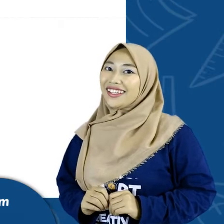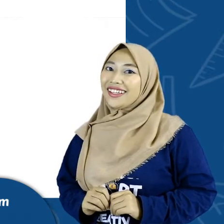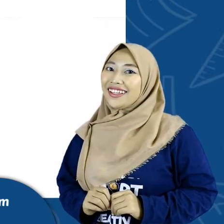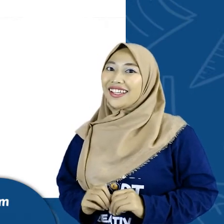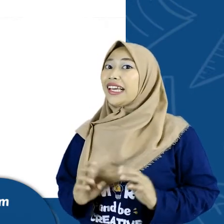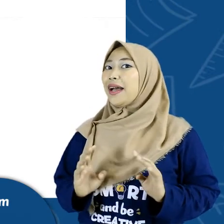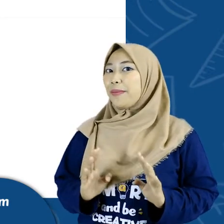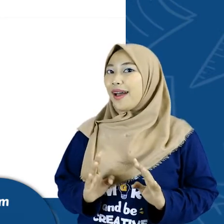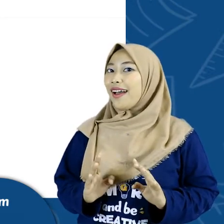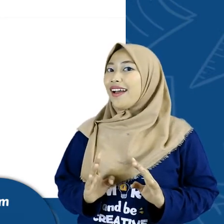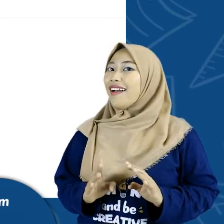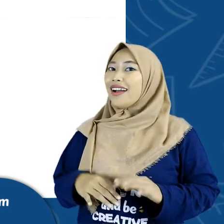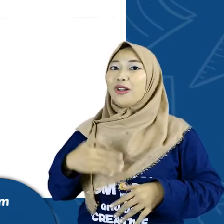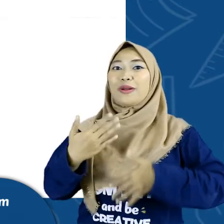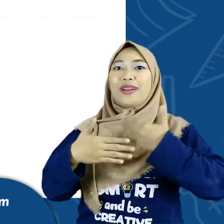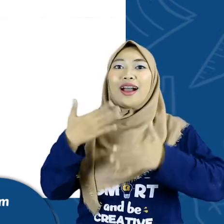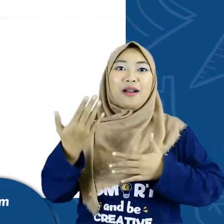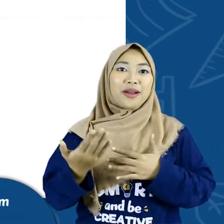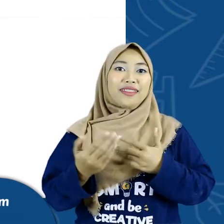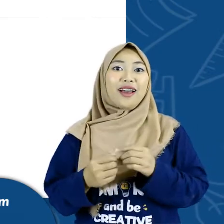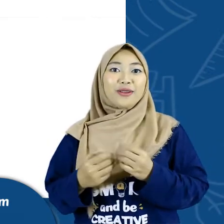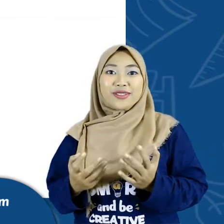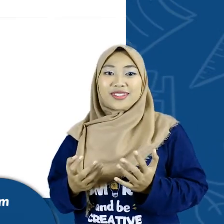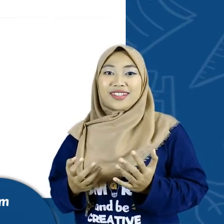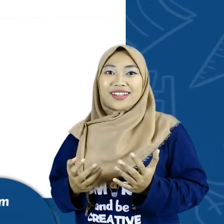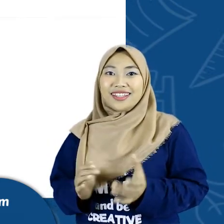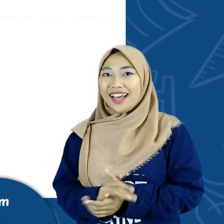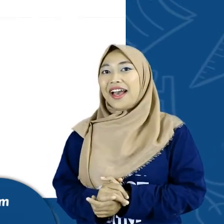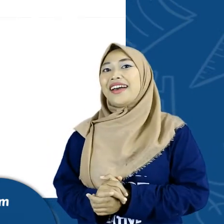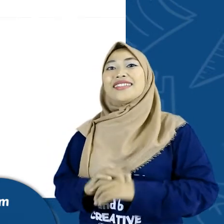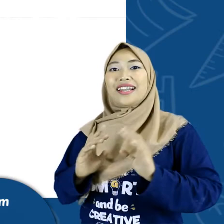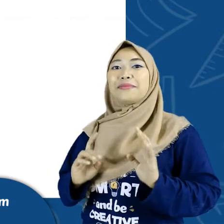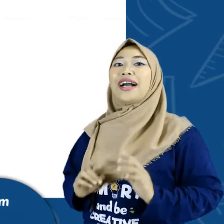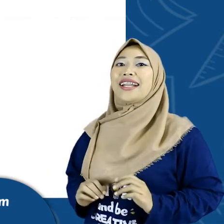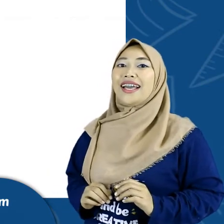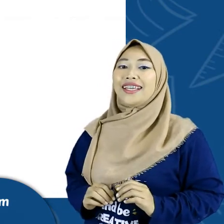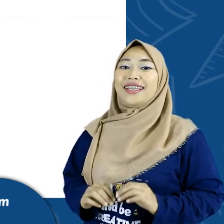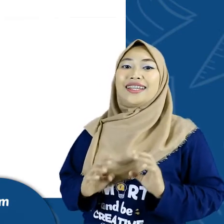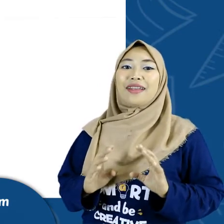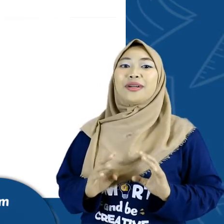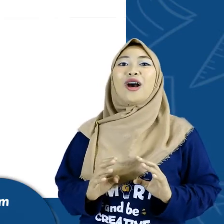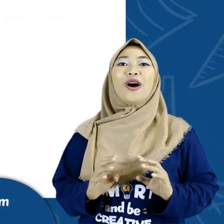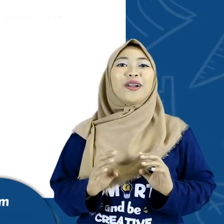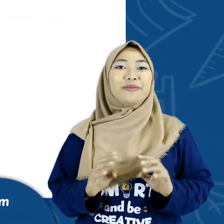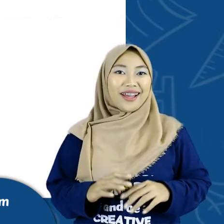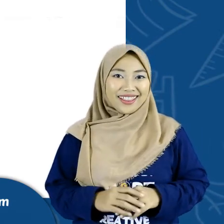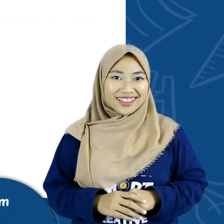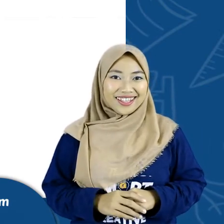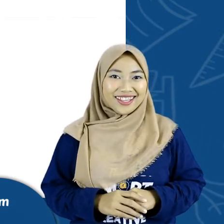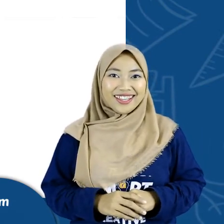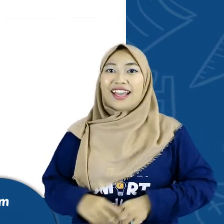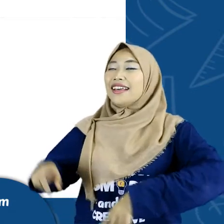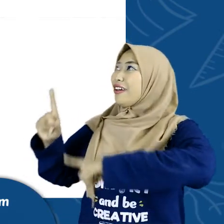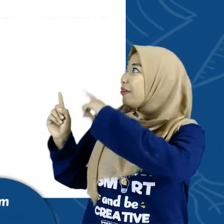titik-titik. Kira-kira apa? Kalau berbeda agama, kita harus ya saling menghargai dan